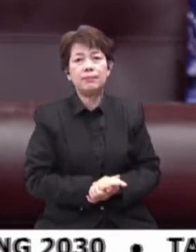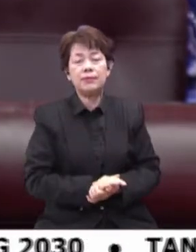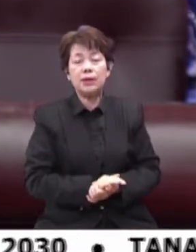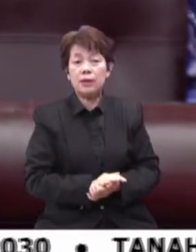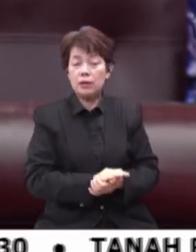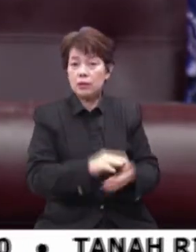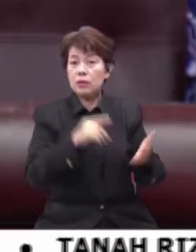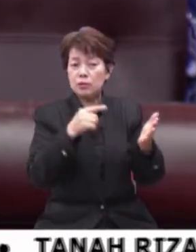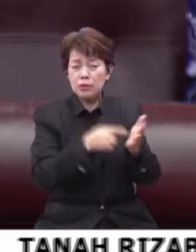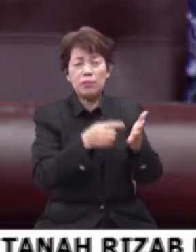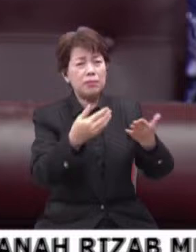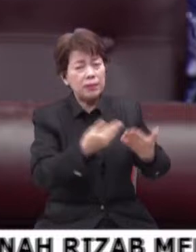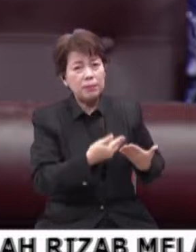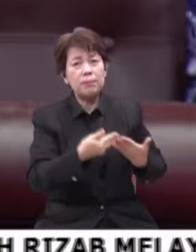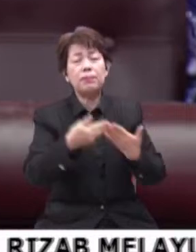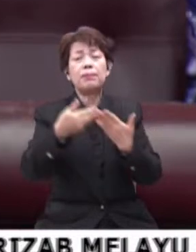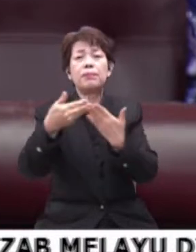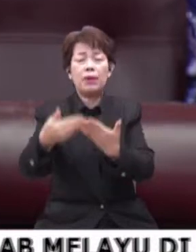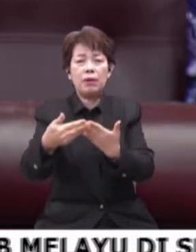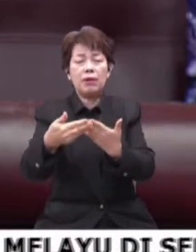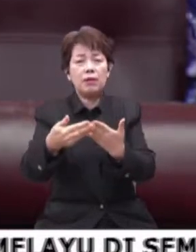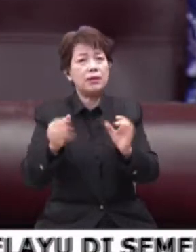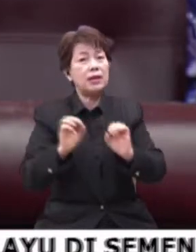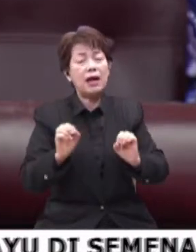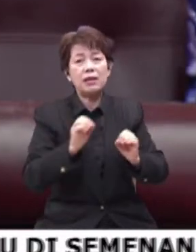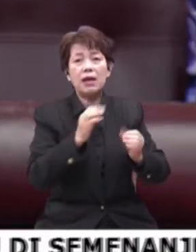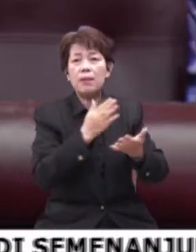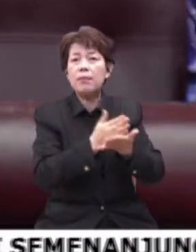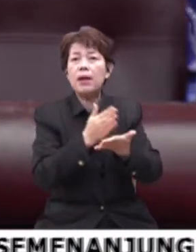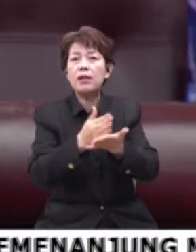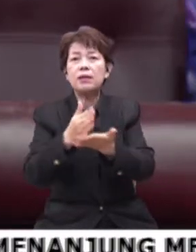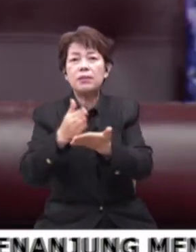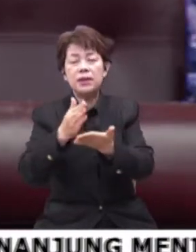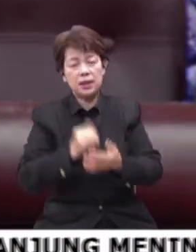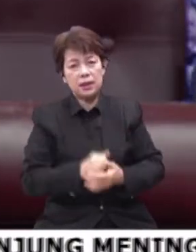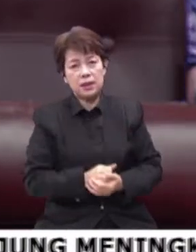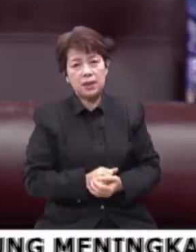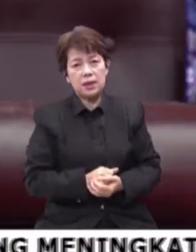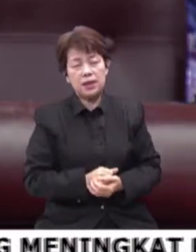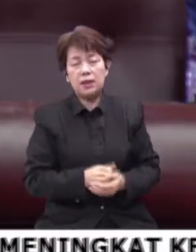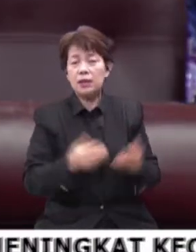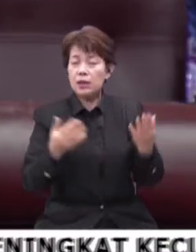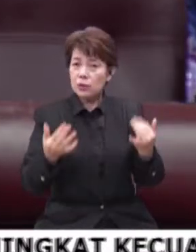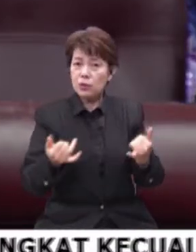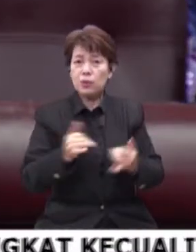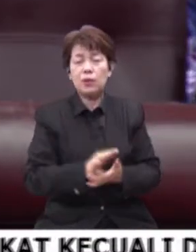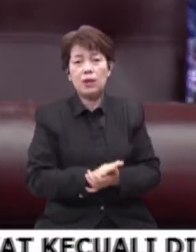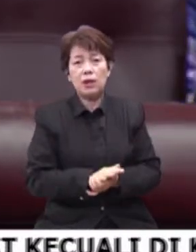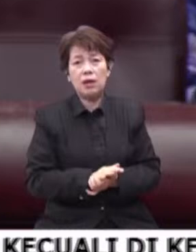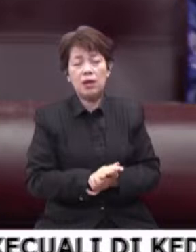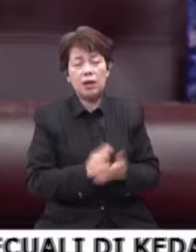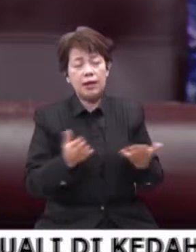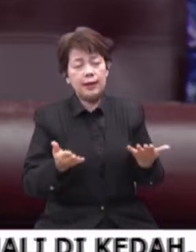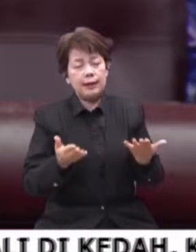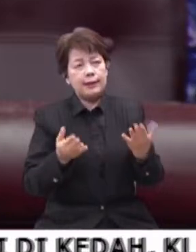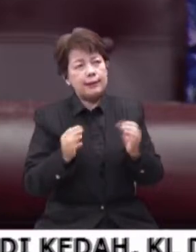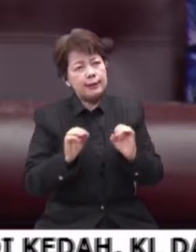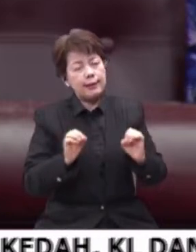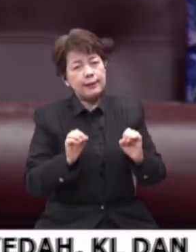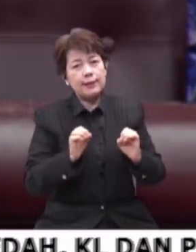adalah berterusan ya tidak akan berhenti Ya selagi itulah tak tak dapat